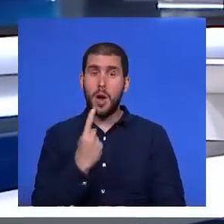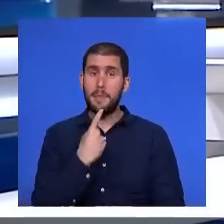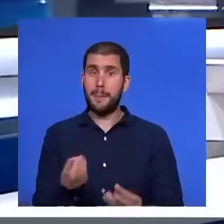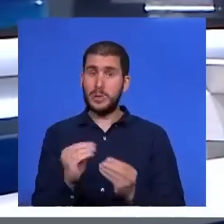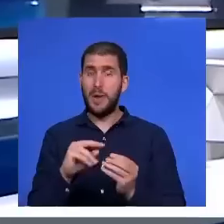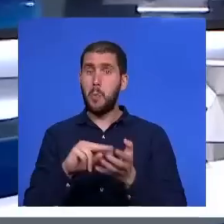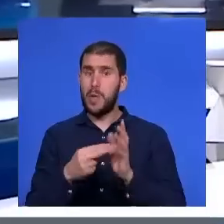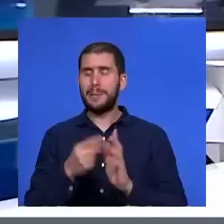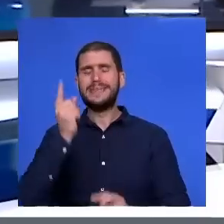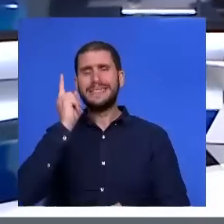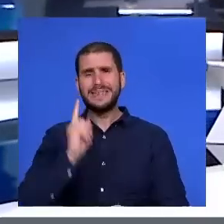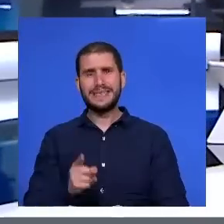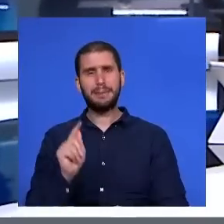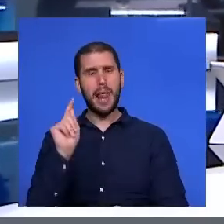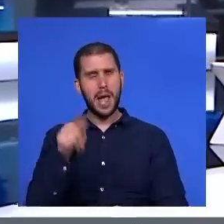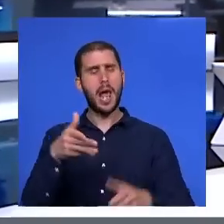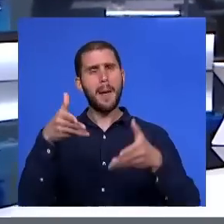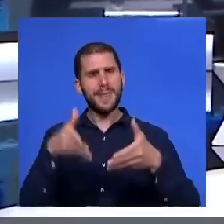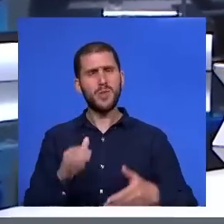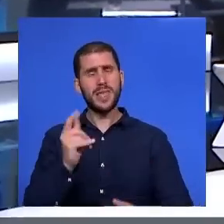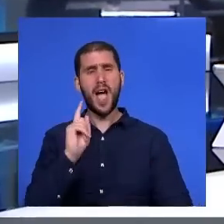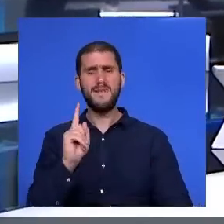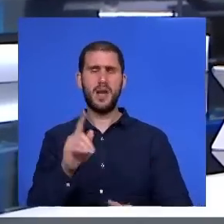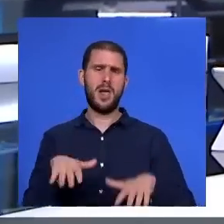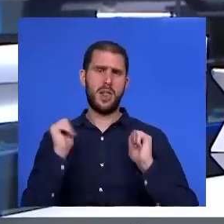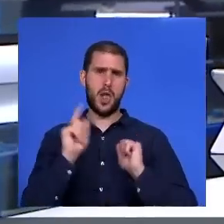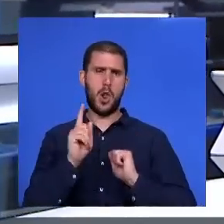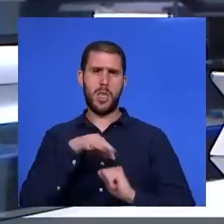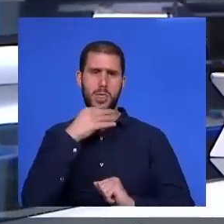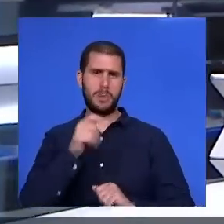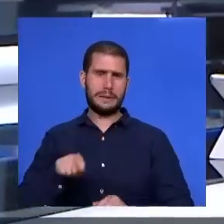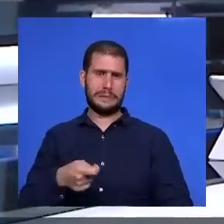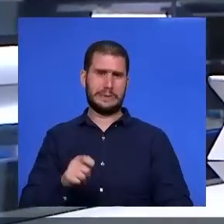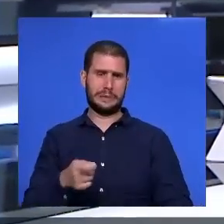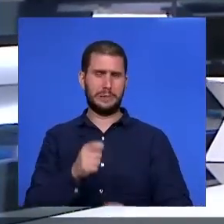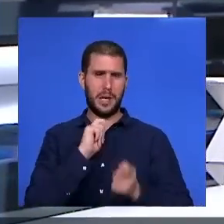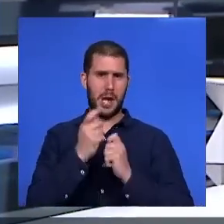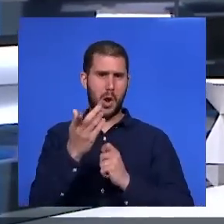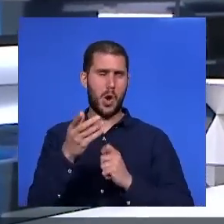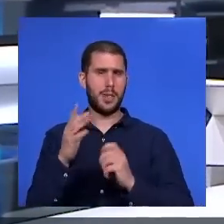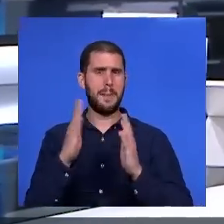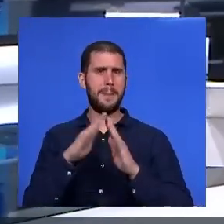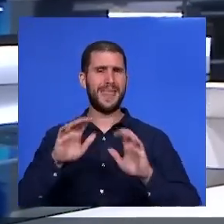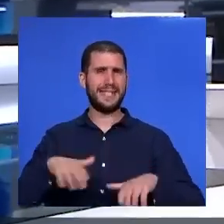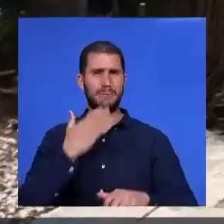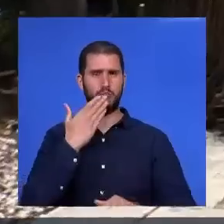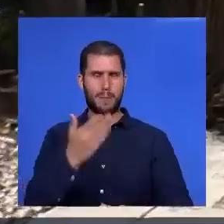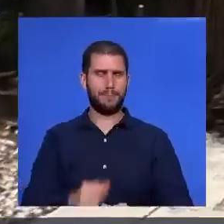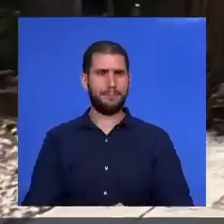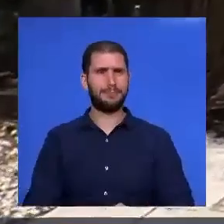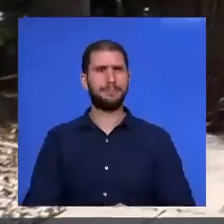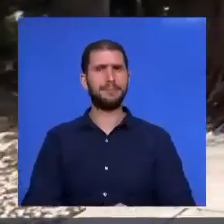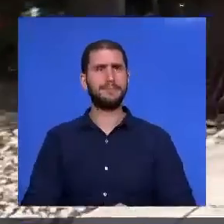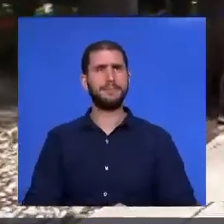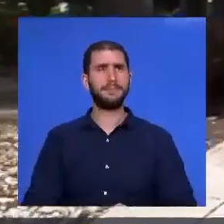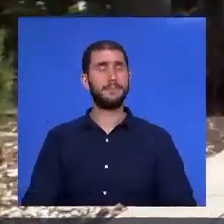פוליטיקאים צריכים להגיע לבתי העלמין, אבל להימנע מנאומים מתריסים. הנה הרעיון שקיימתי איתו בבית הנשיא בירושלים.